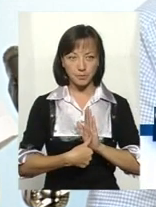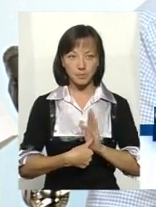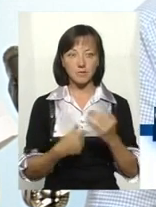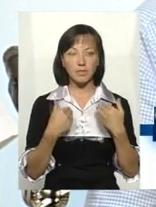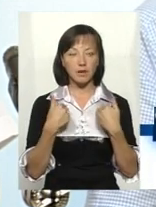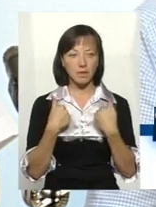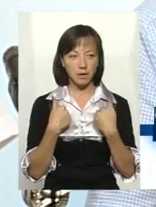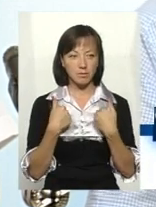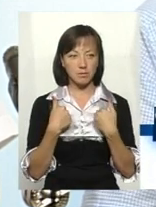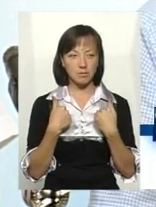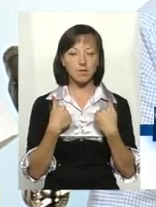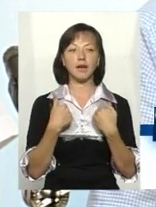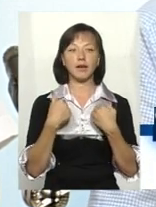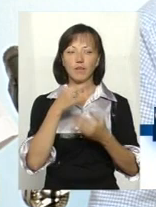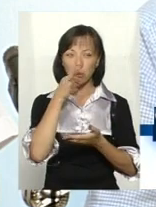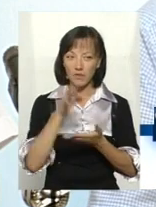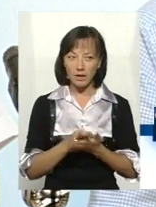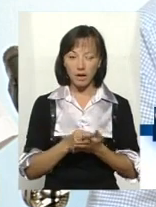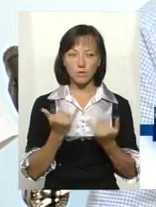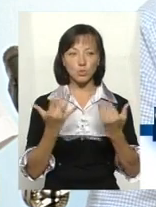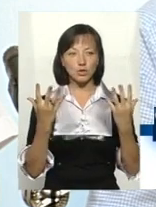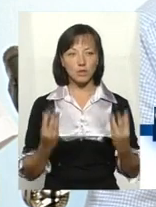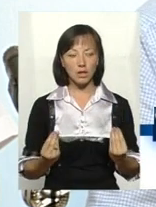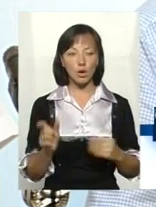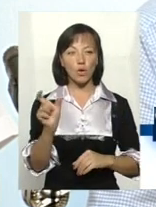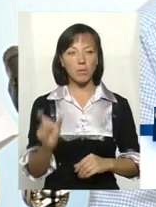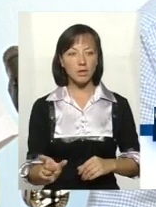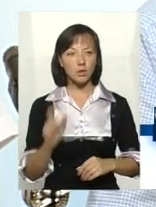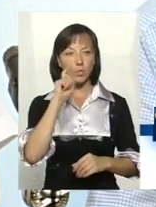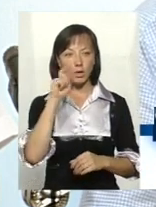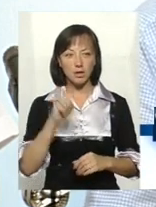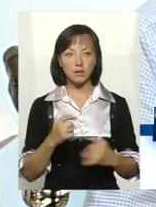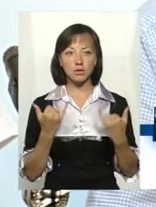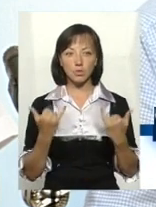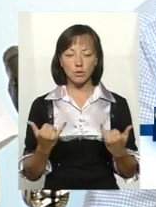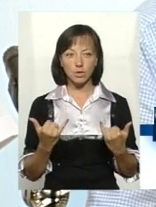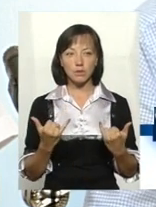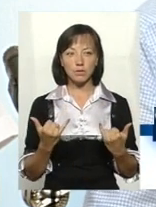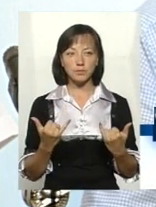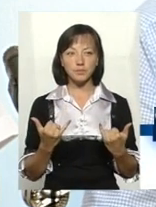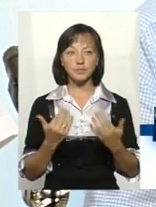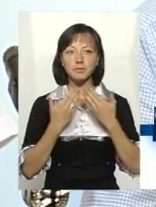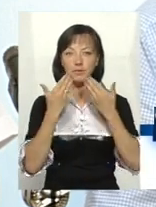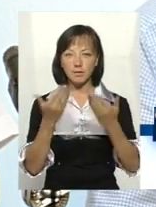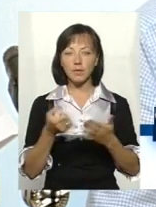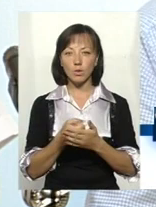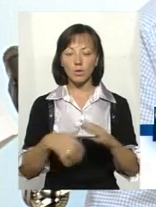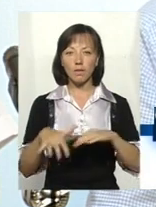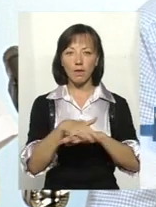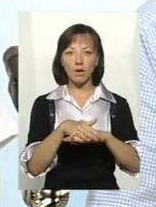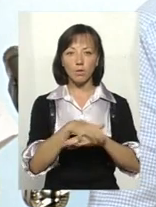Я, як відповідальний на сьогоднішній день громадянин України, сьогодні ранку звернувся до народного